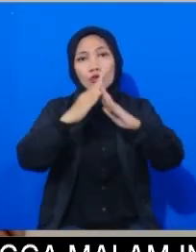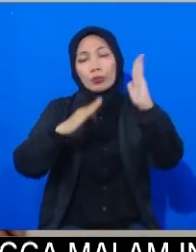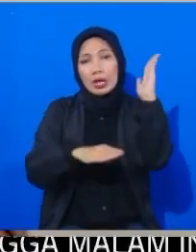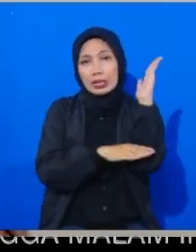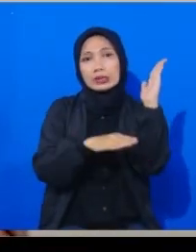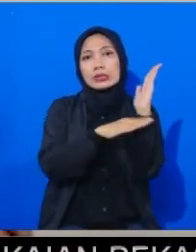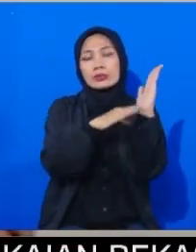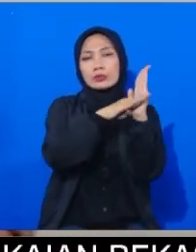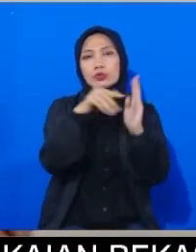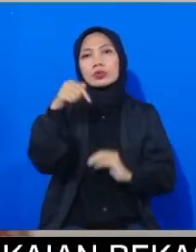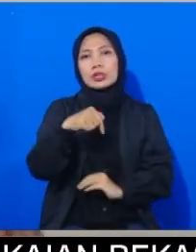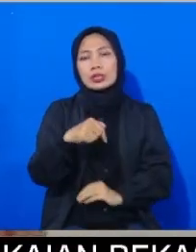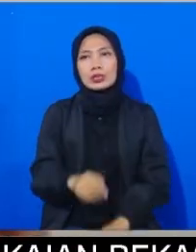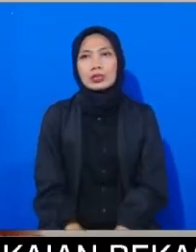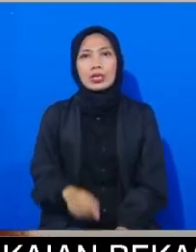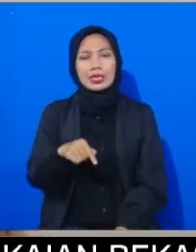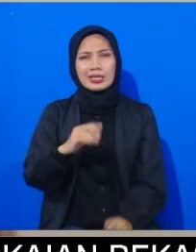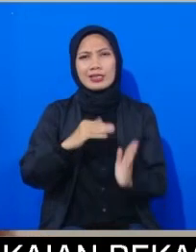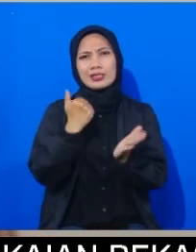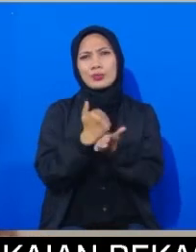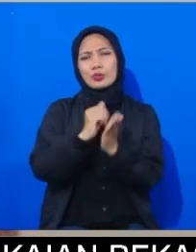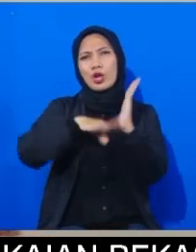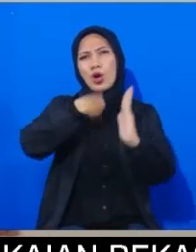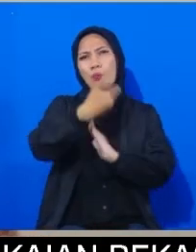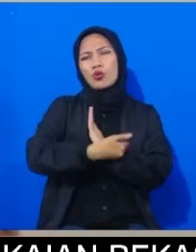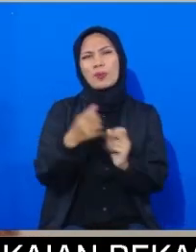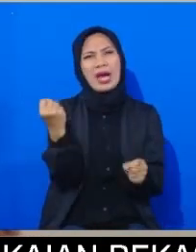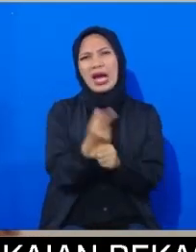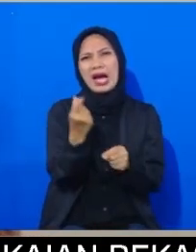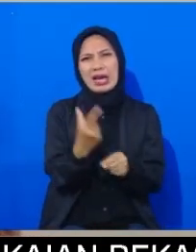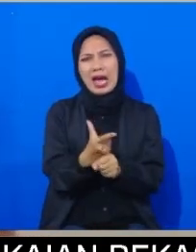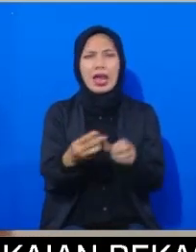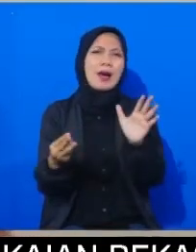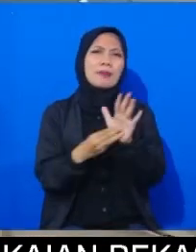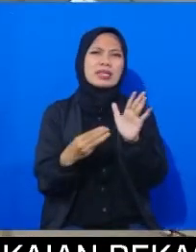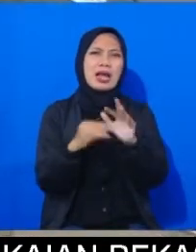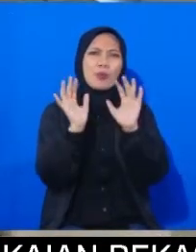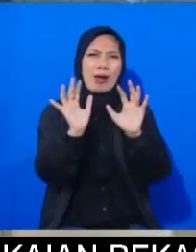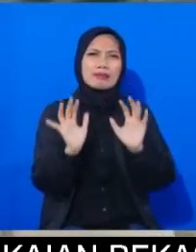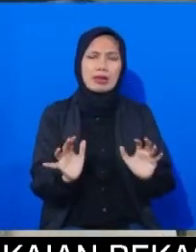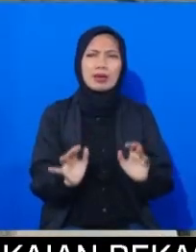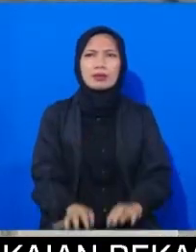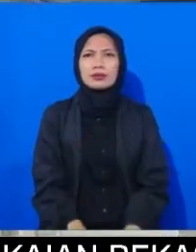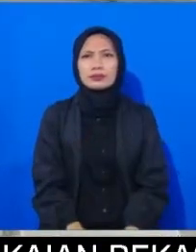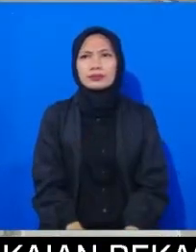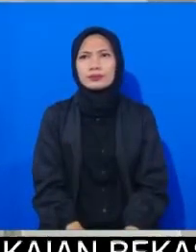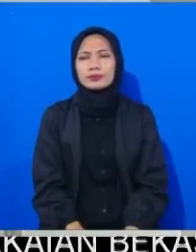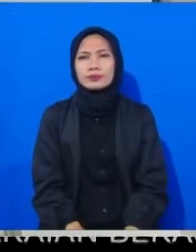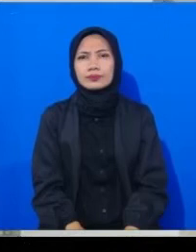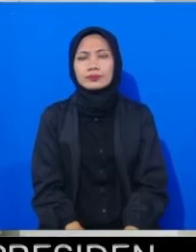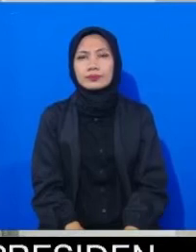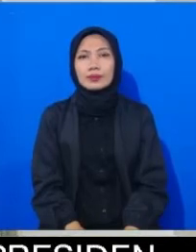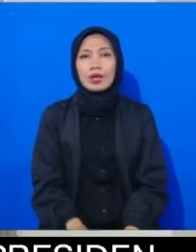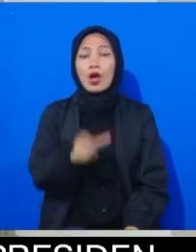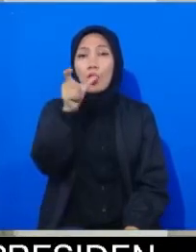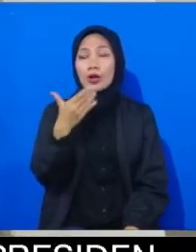memang ini merupakan program gagal kan, sehingga banyak persoalan-persoalan yang muncul di dalam. Saya kira itu. Pemilik unit yang menerima manfaat